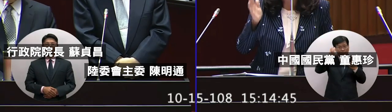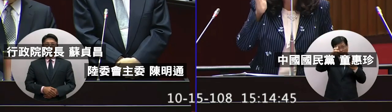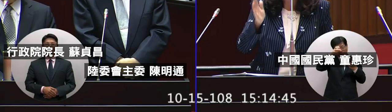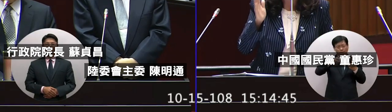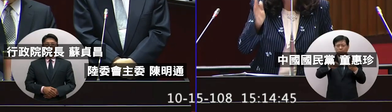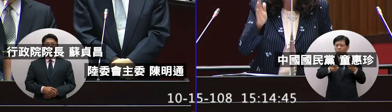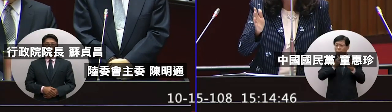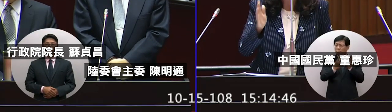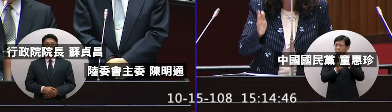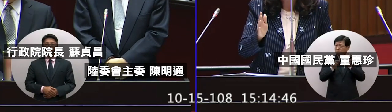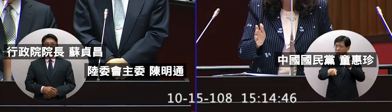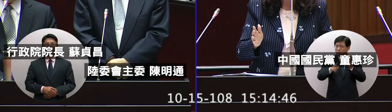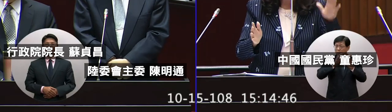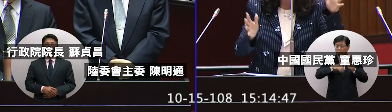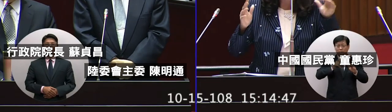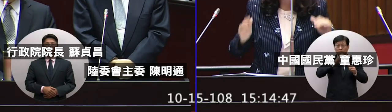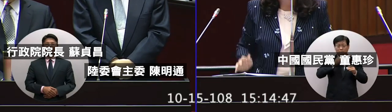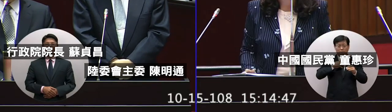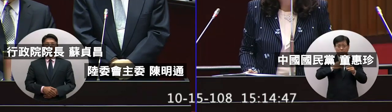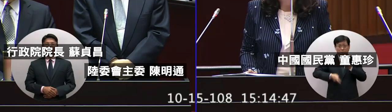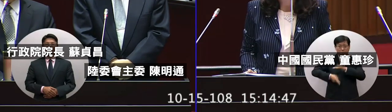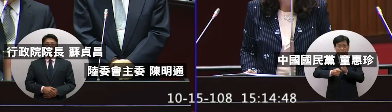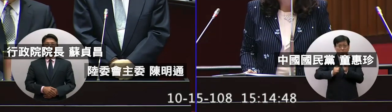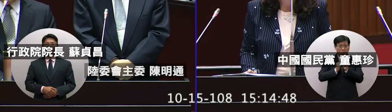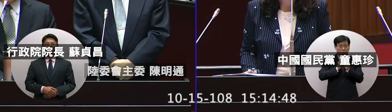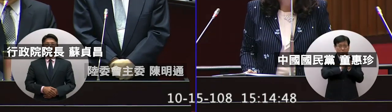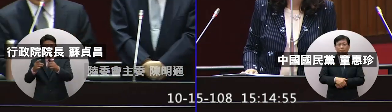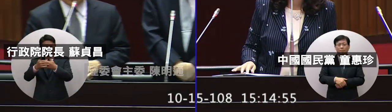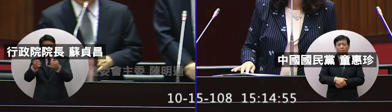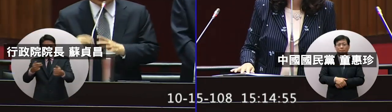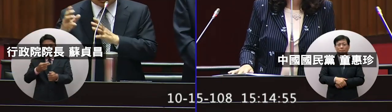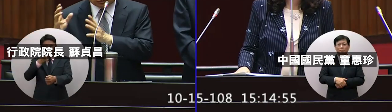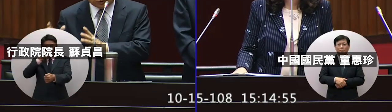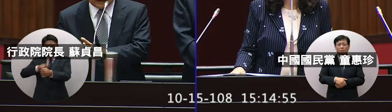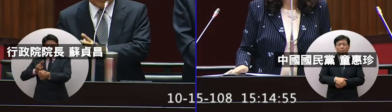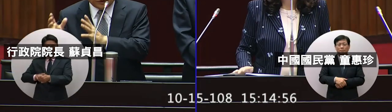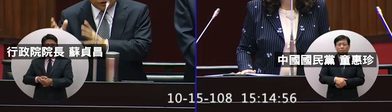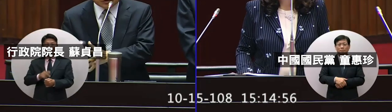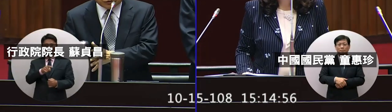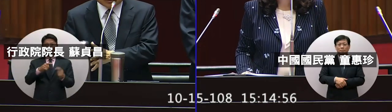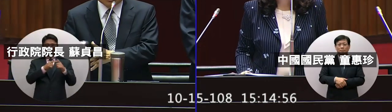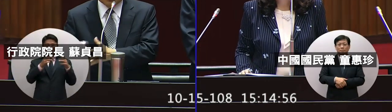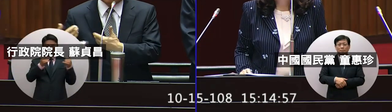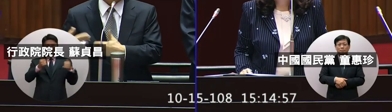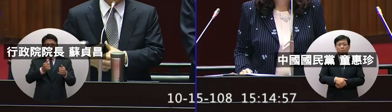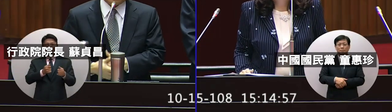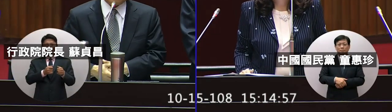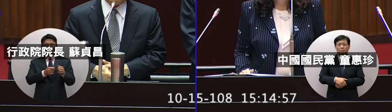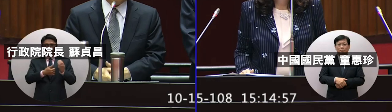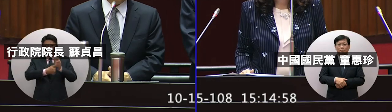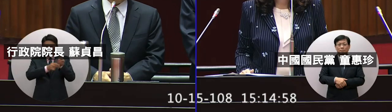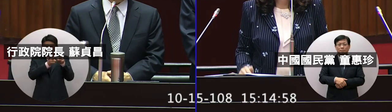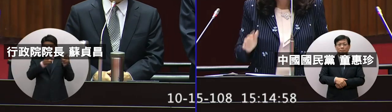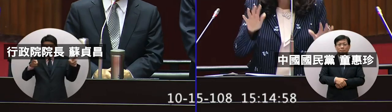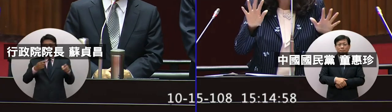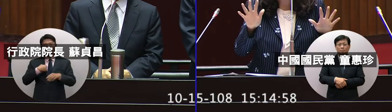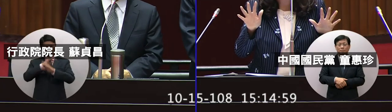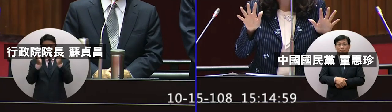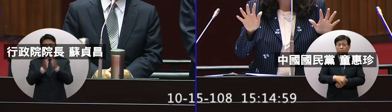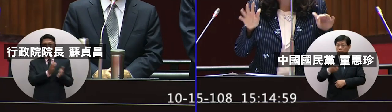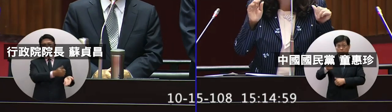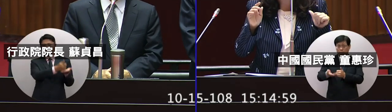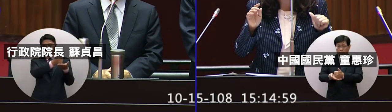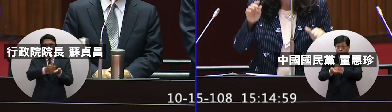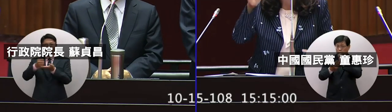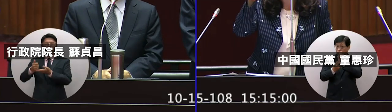跟黑形容香港反送中，用这两个名词，你同意吗？ 他们人民做出来的名词我都尊重。 这个不是